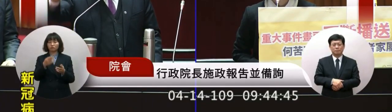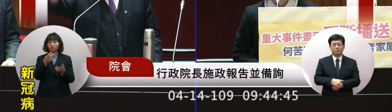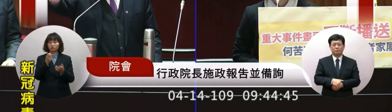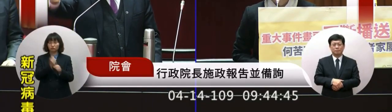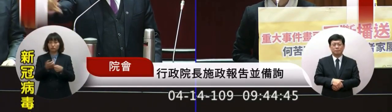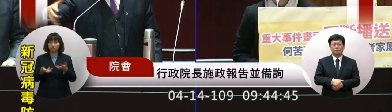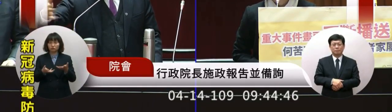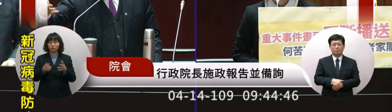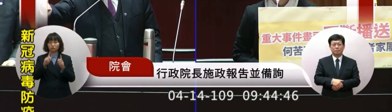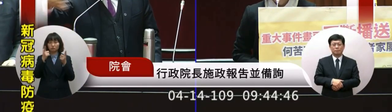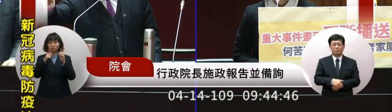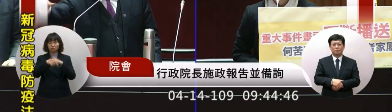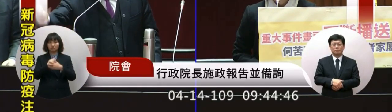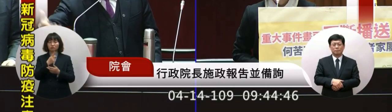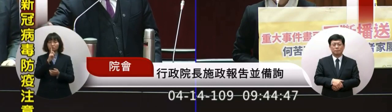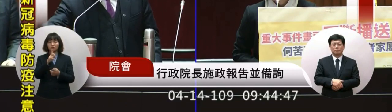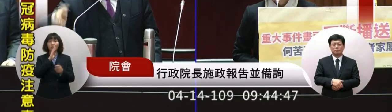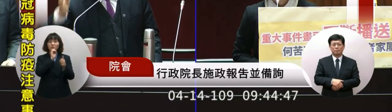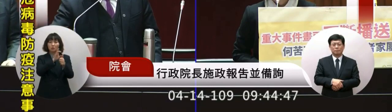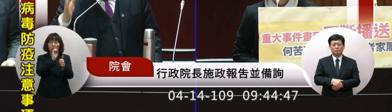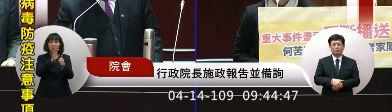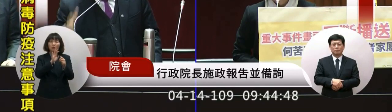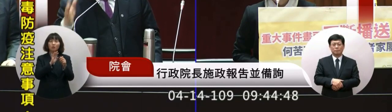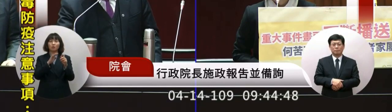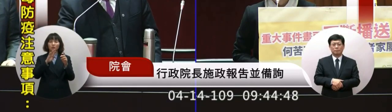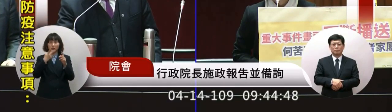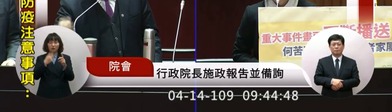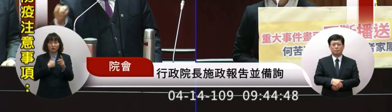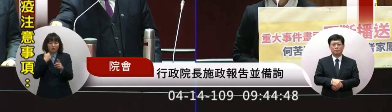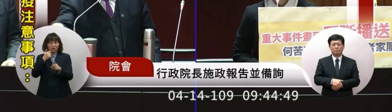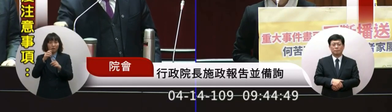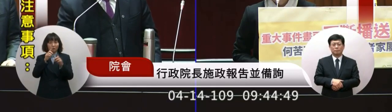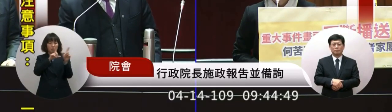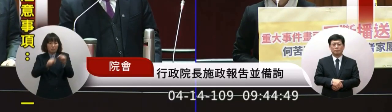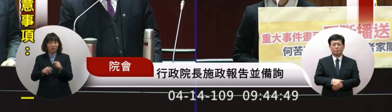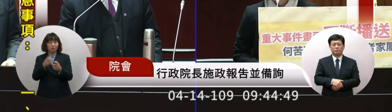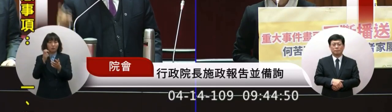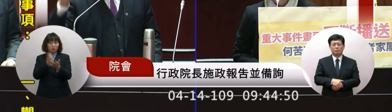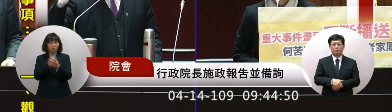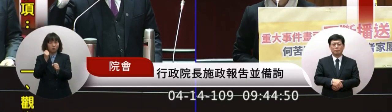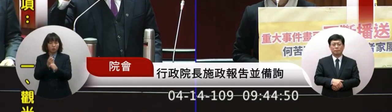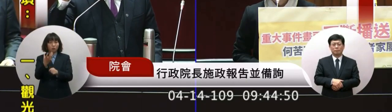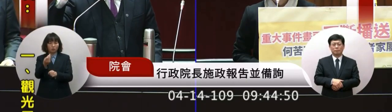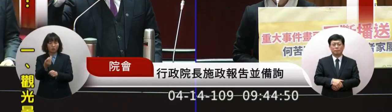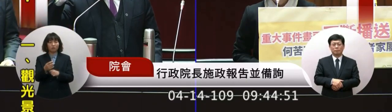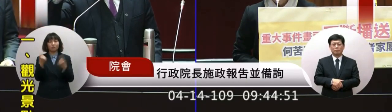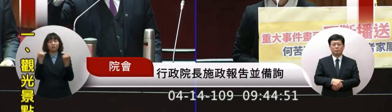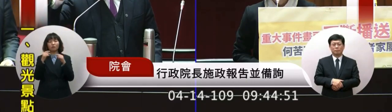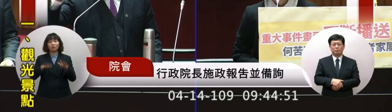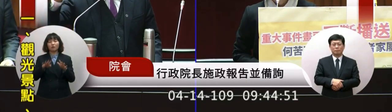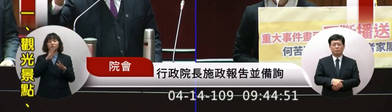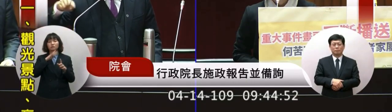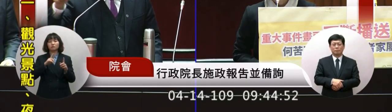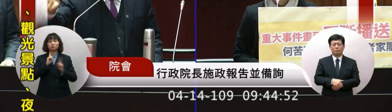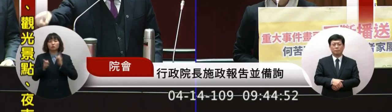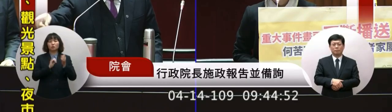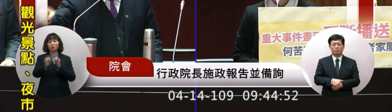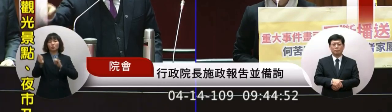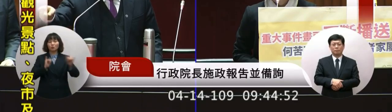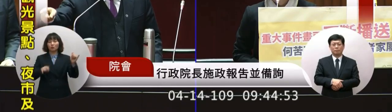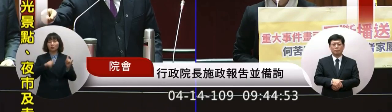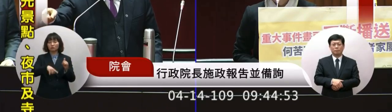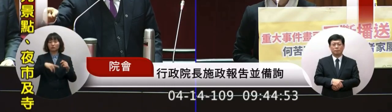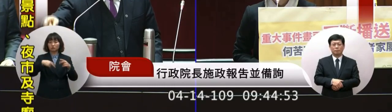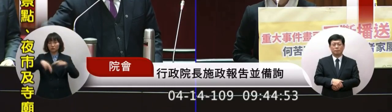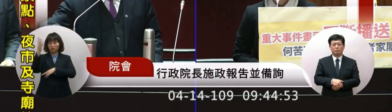就不要只有呼吁半天，你法没有到位，没有很快，就像这一次那个啪啪照的，我就要